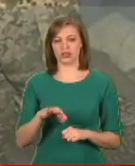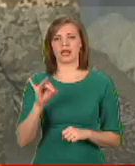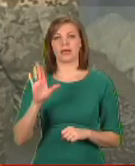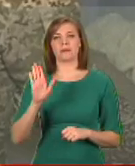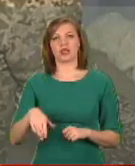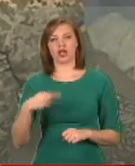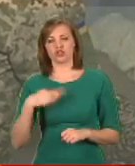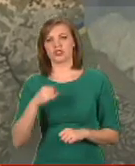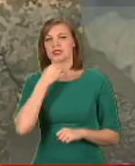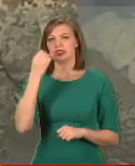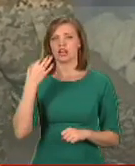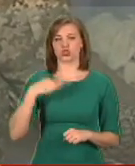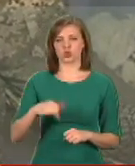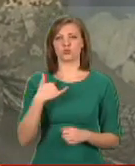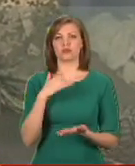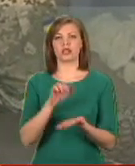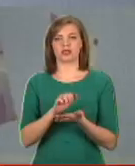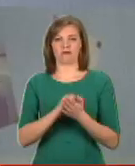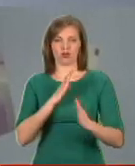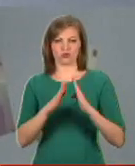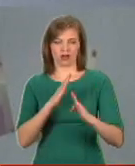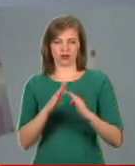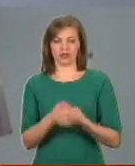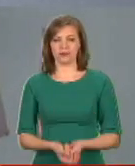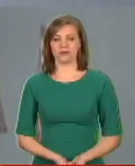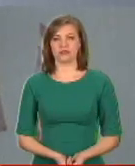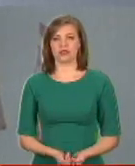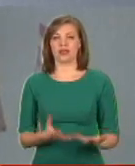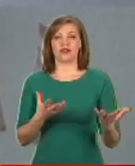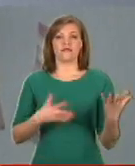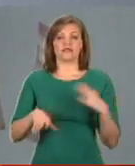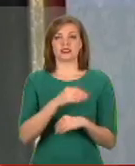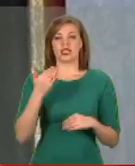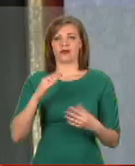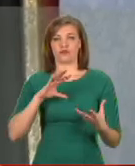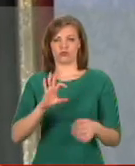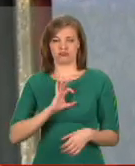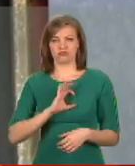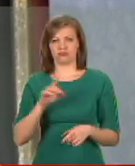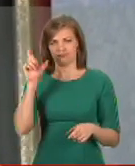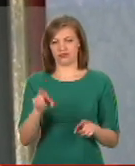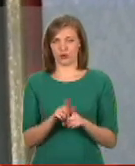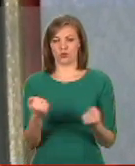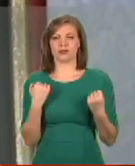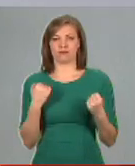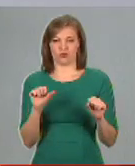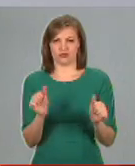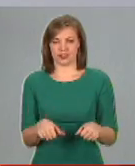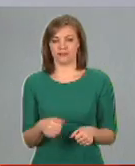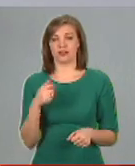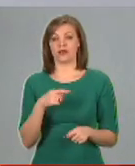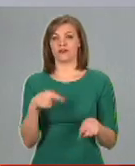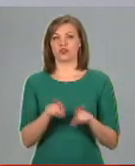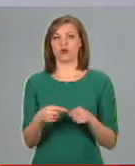молодший син, і старший син у мене займаються карате. Всі його награди. Такий спортивний, він, живенький. У